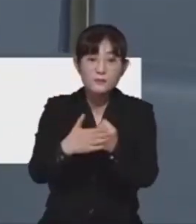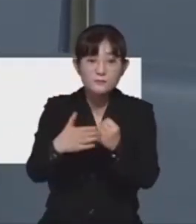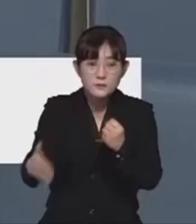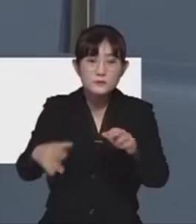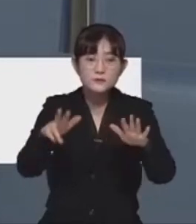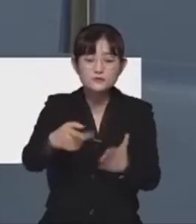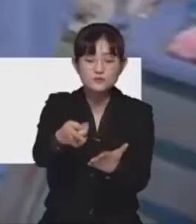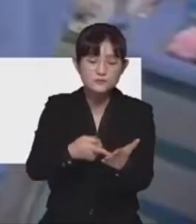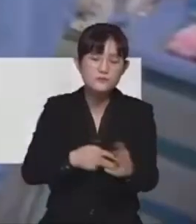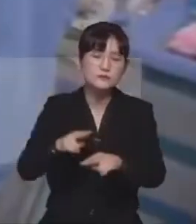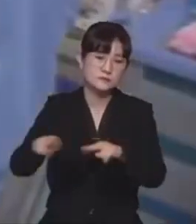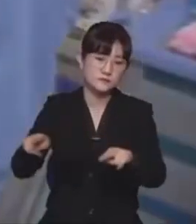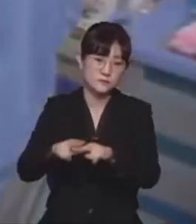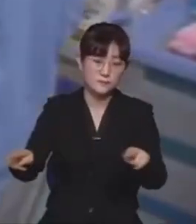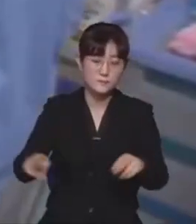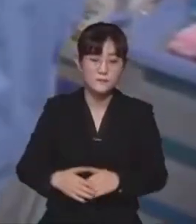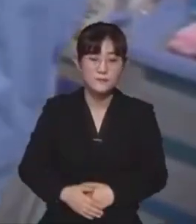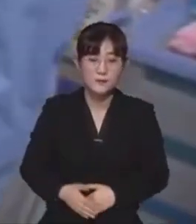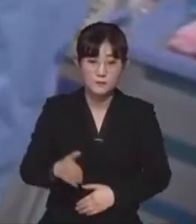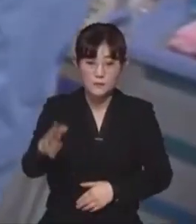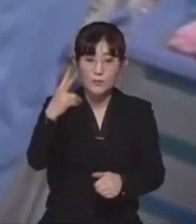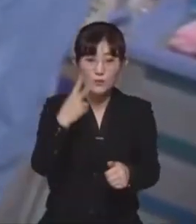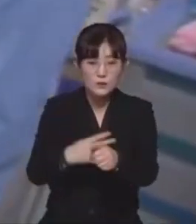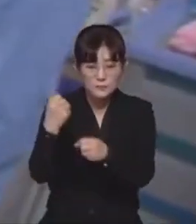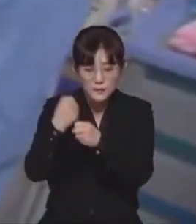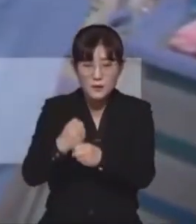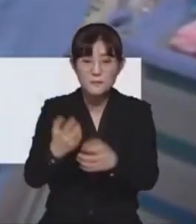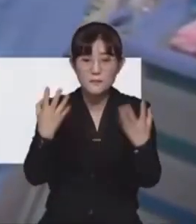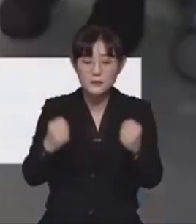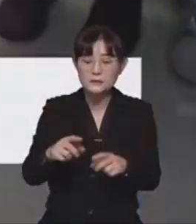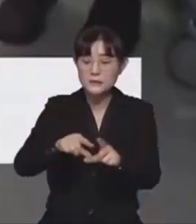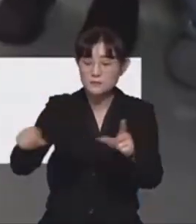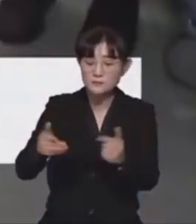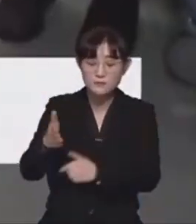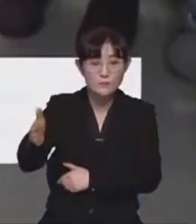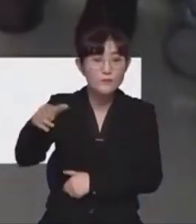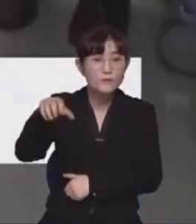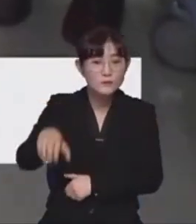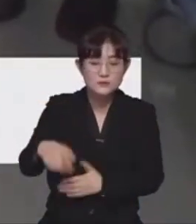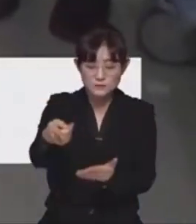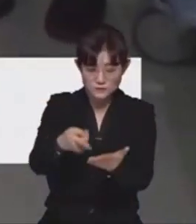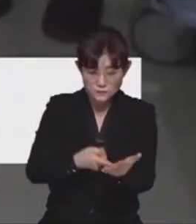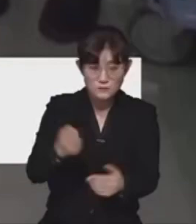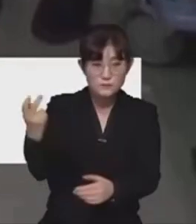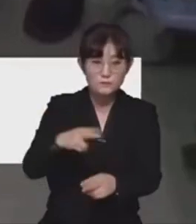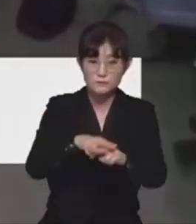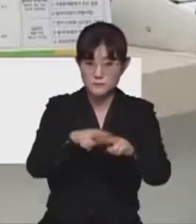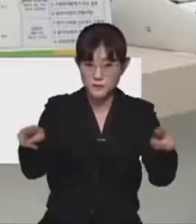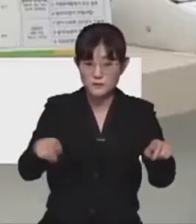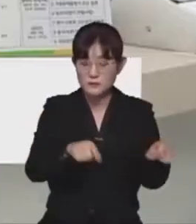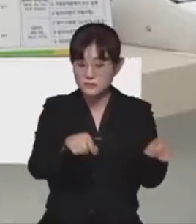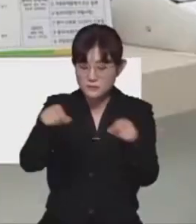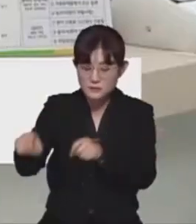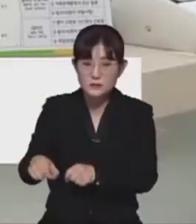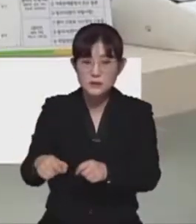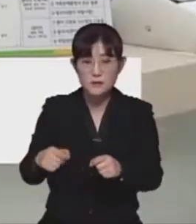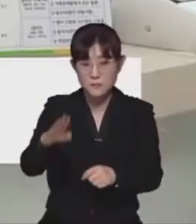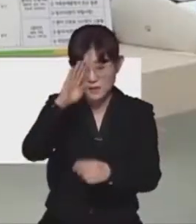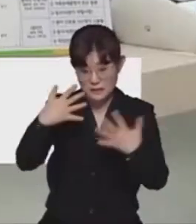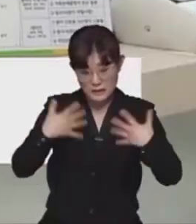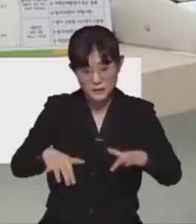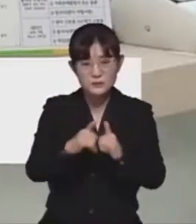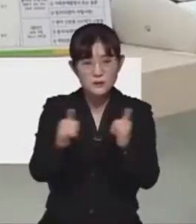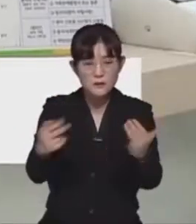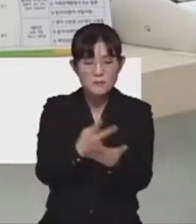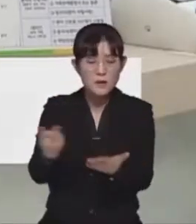취소된 상황이고. 전공의 의존도가 높은 일부 진료과에서는 수술 취소와 연기, 경증 환자 조기 퇴원, 입원 연기